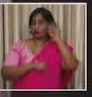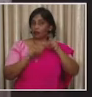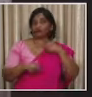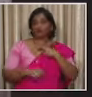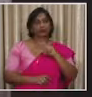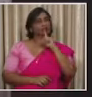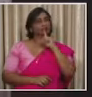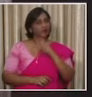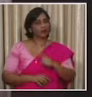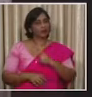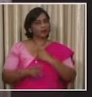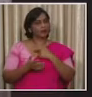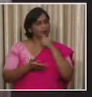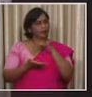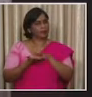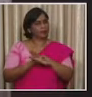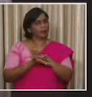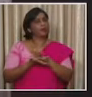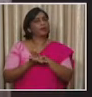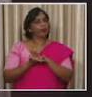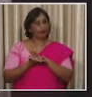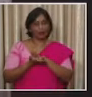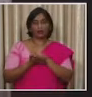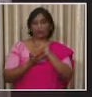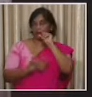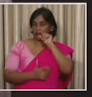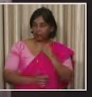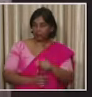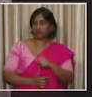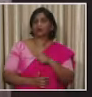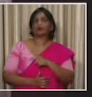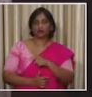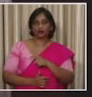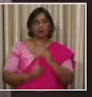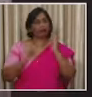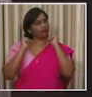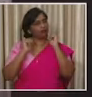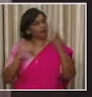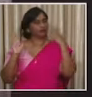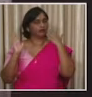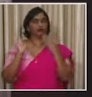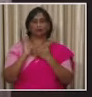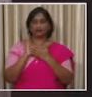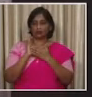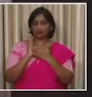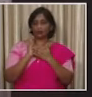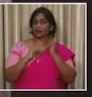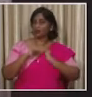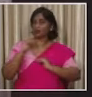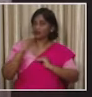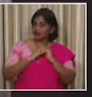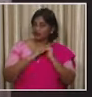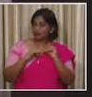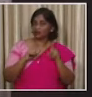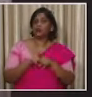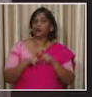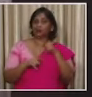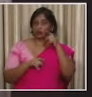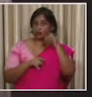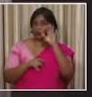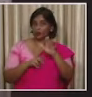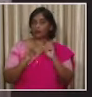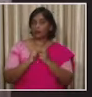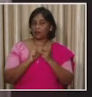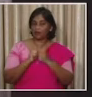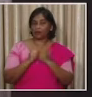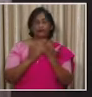කියනවා පැහැදිලිවම සත්‍යවාදීව, යථාර්ථවාදීව, ප්‍රායෝගිකව ඔබගේ ගැටළු